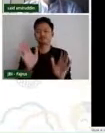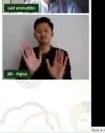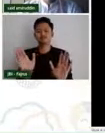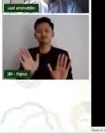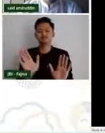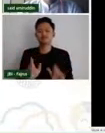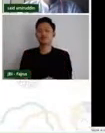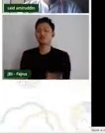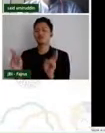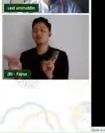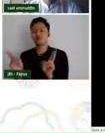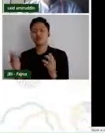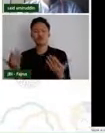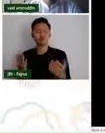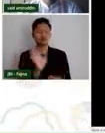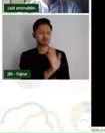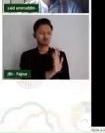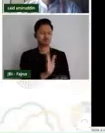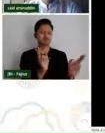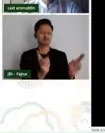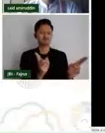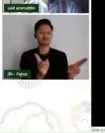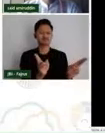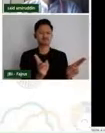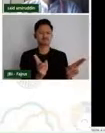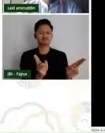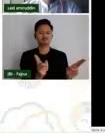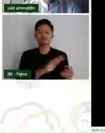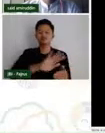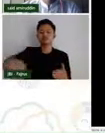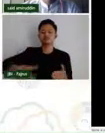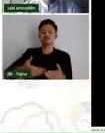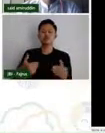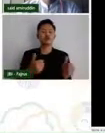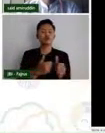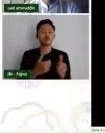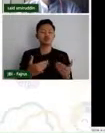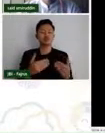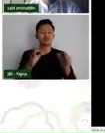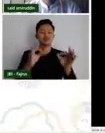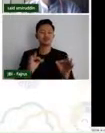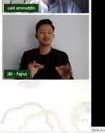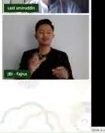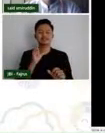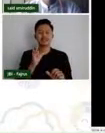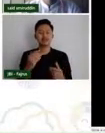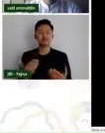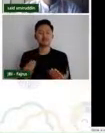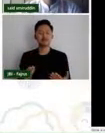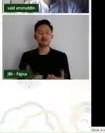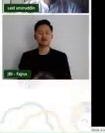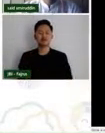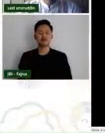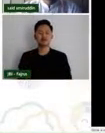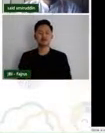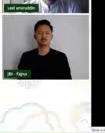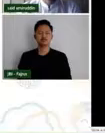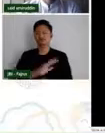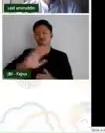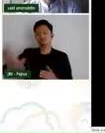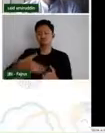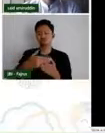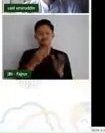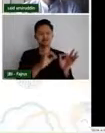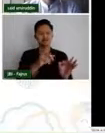normal ataupun tidak normal, semuanya itu harus mengikuti pendidikan dengan cara bagaimanapun mereka harus mengikuti pendidikan.